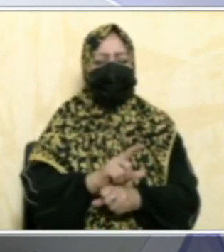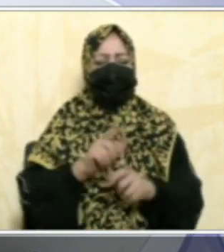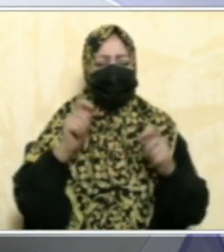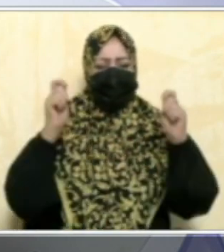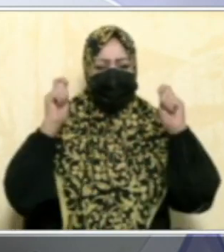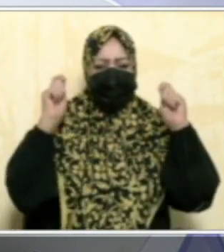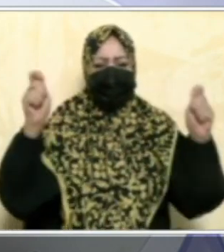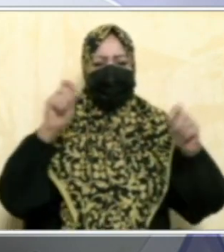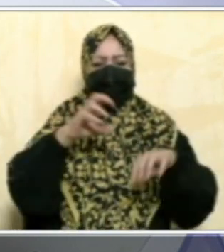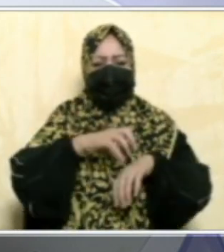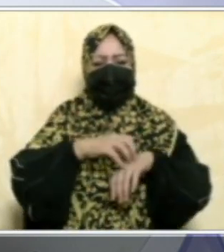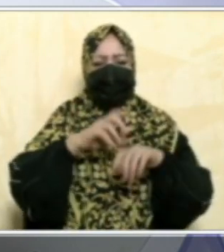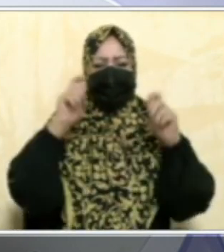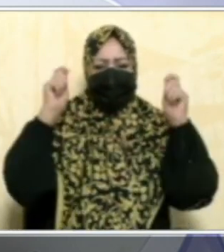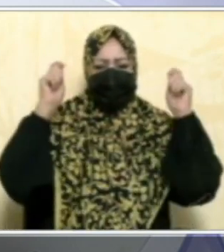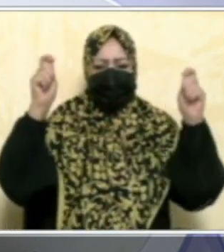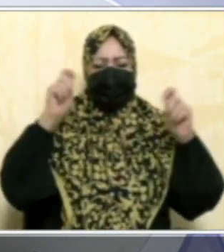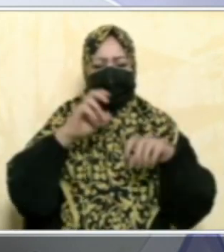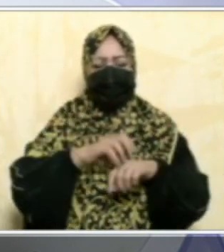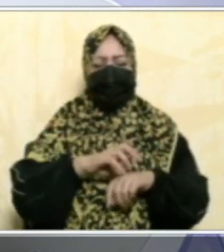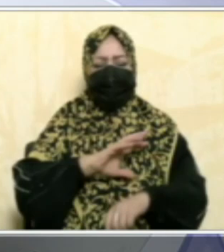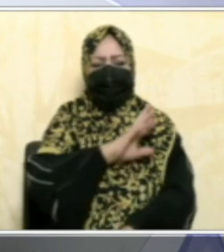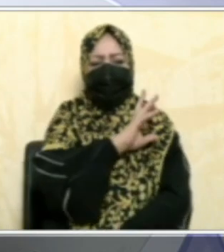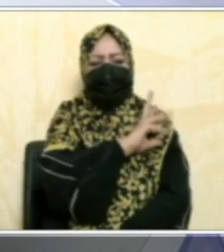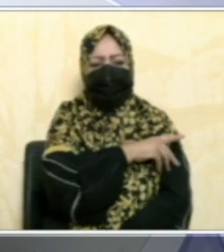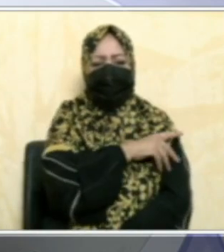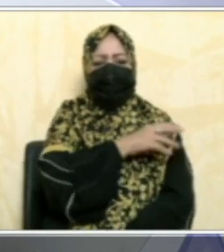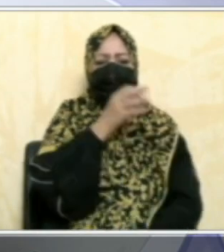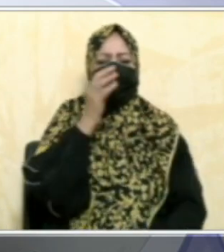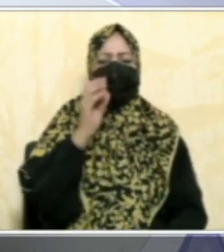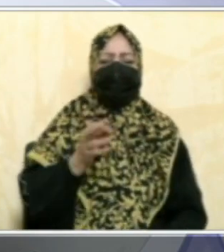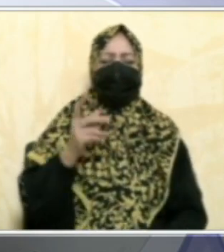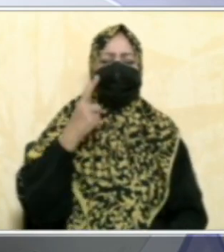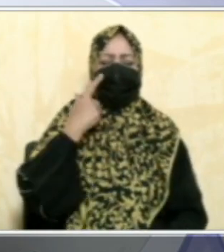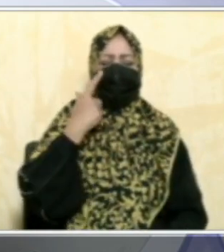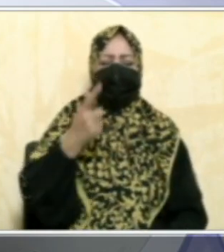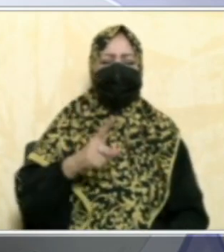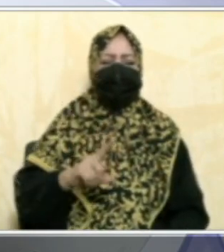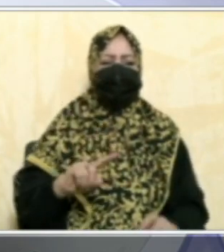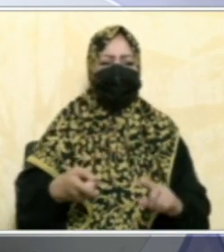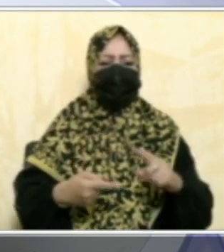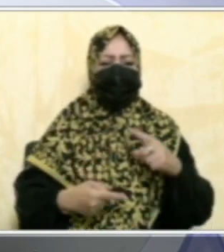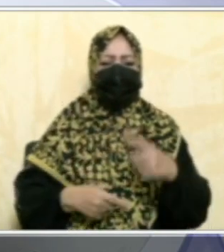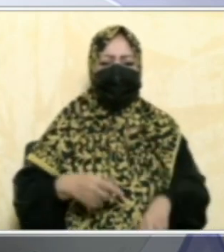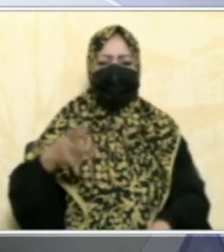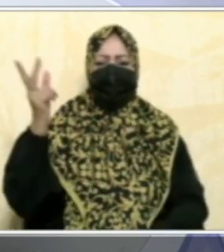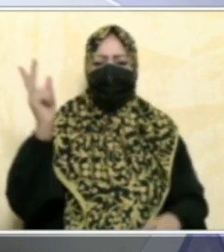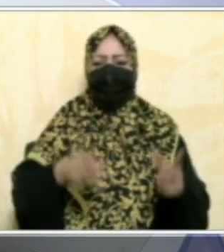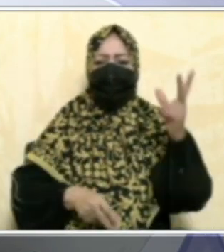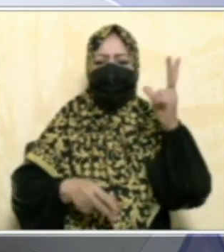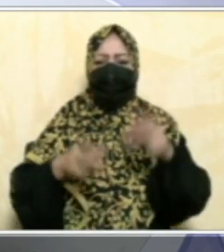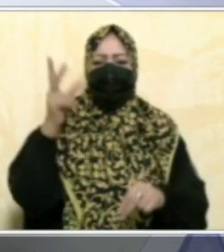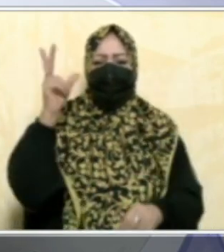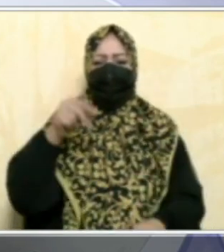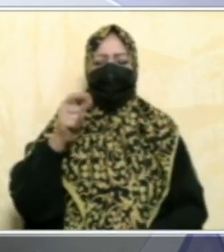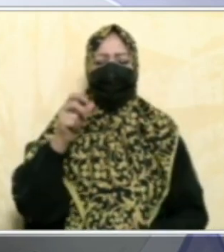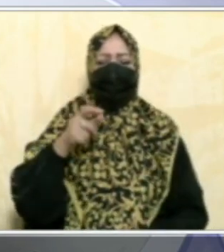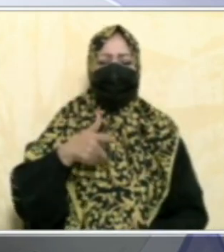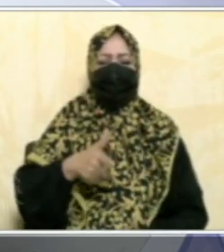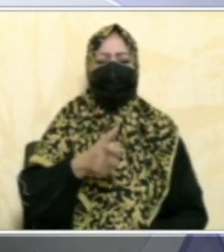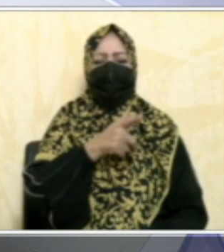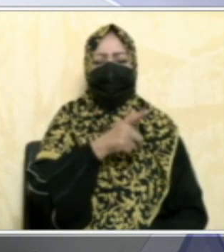وأهلنا في الأقصى الذين يتعرضون لأصناف العذاب والاغتيالات. طالت يد الغدر أحد